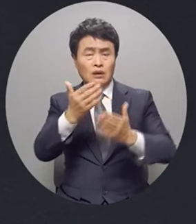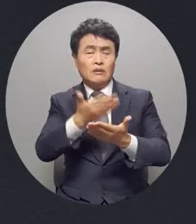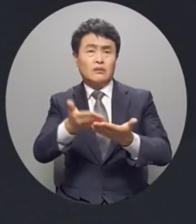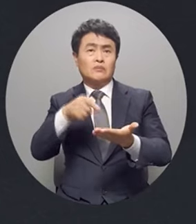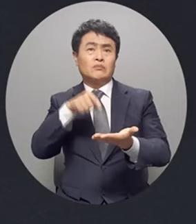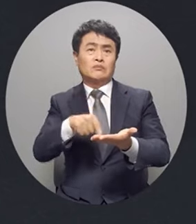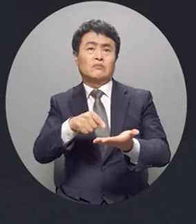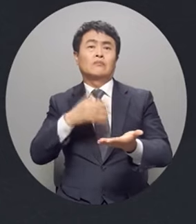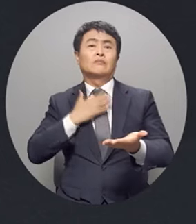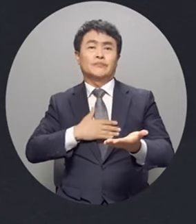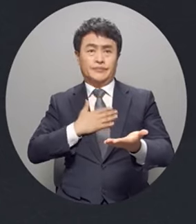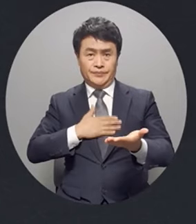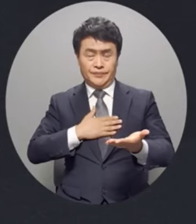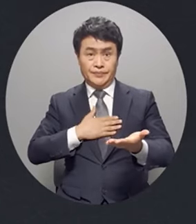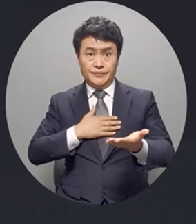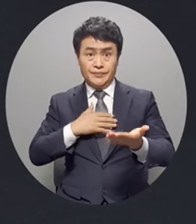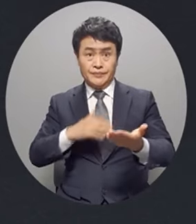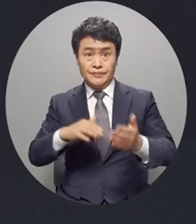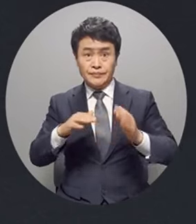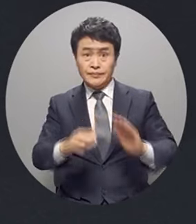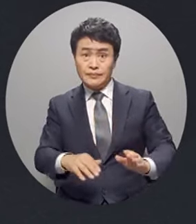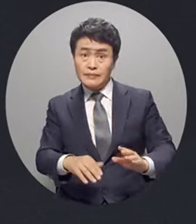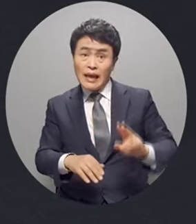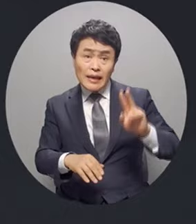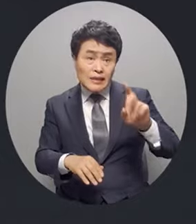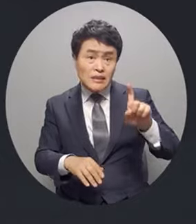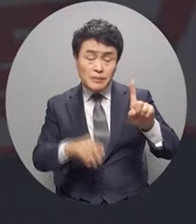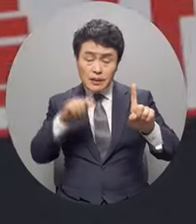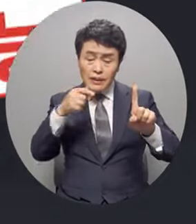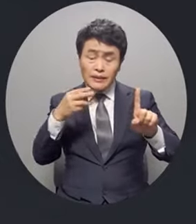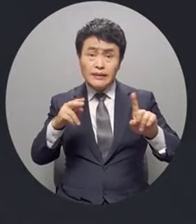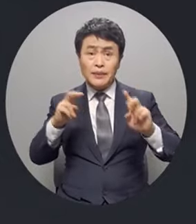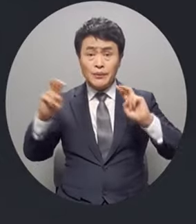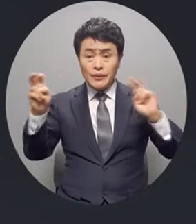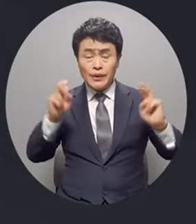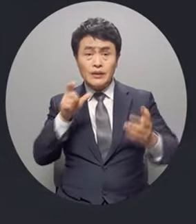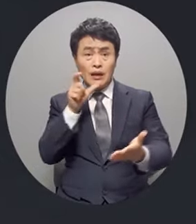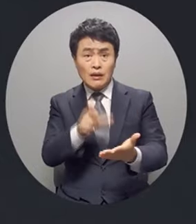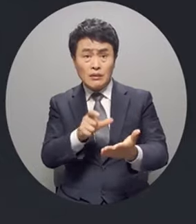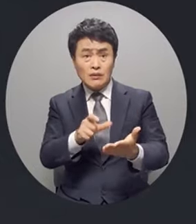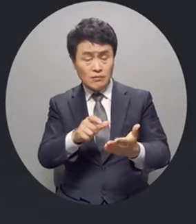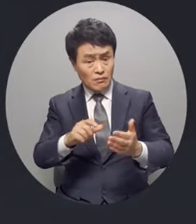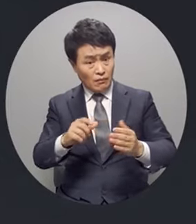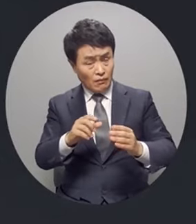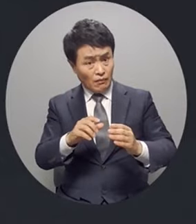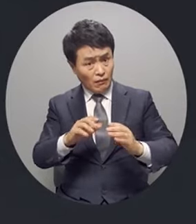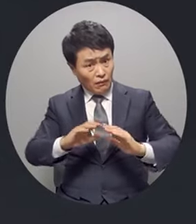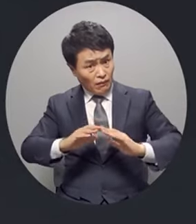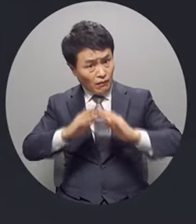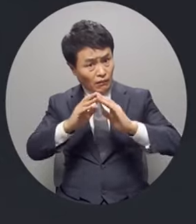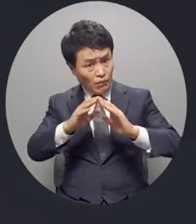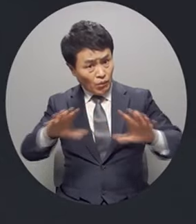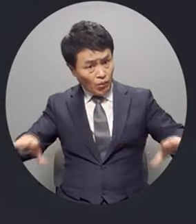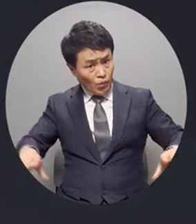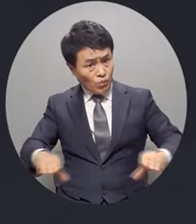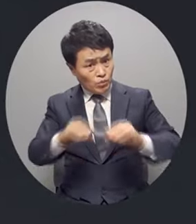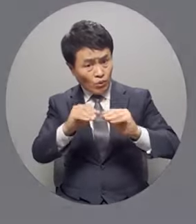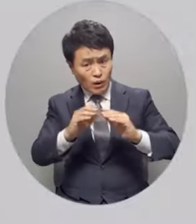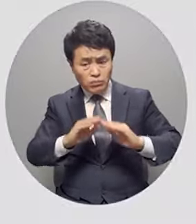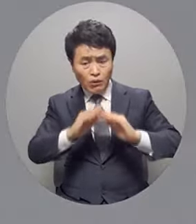알게 됩니다. 21그램은 실내 인테리어 업체라 증축 공사를 할 수 있는 종합건설업 면허가